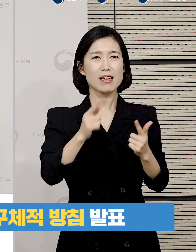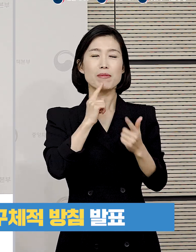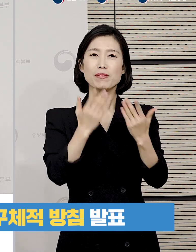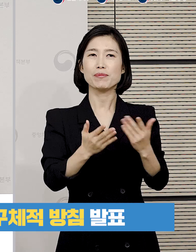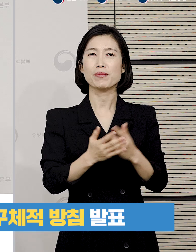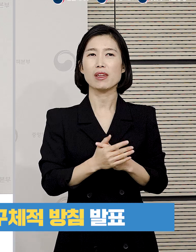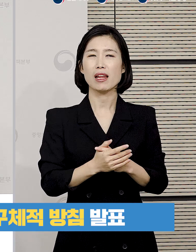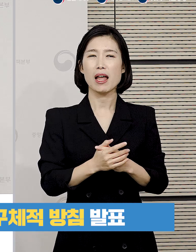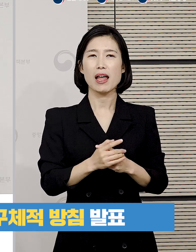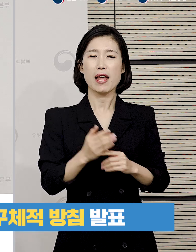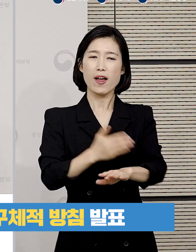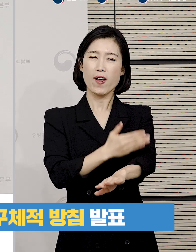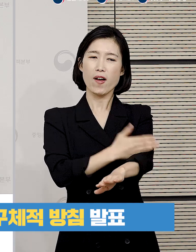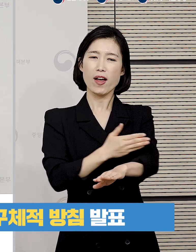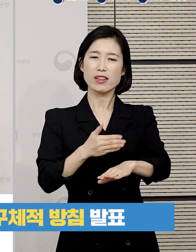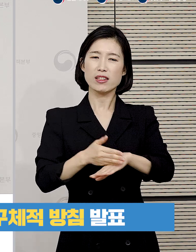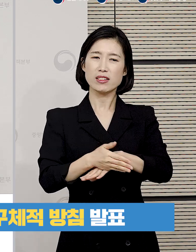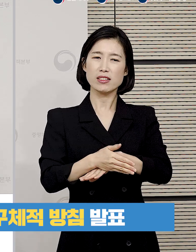수 있겠습니다.